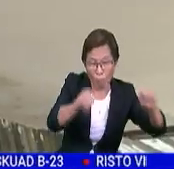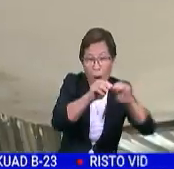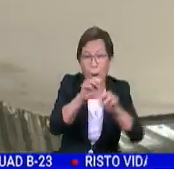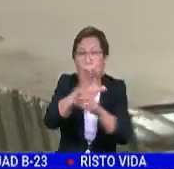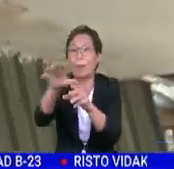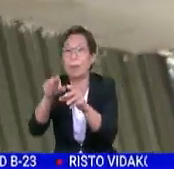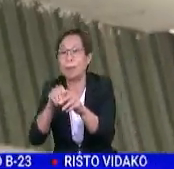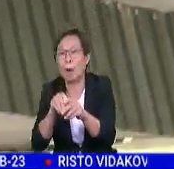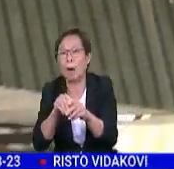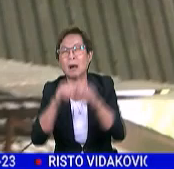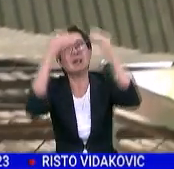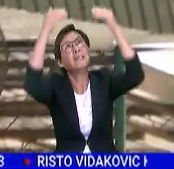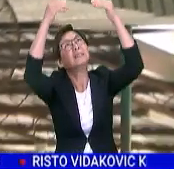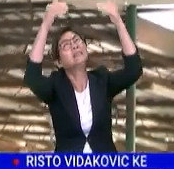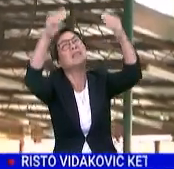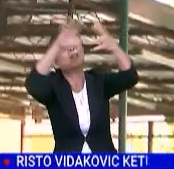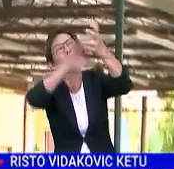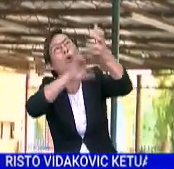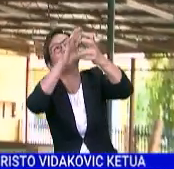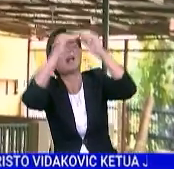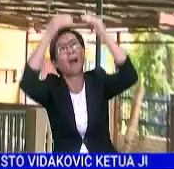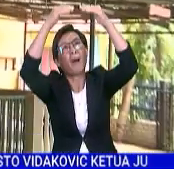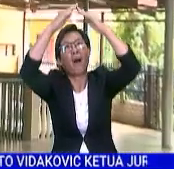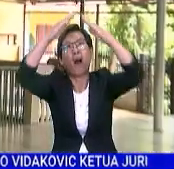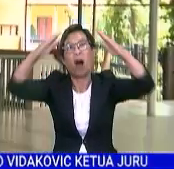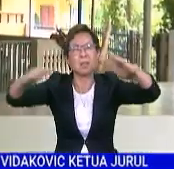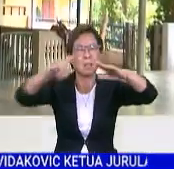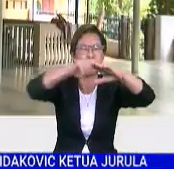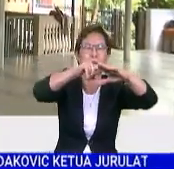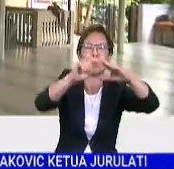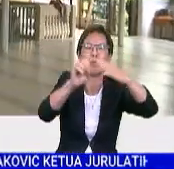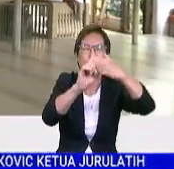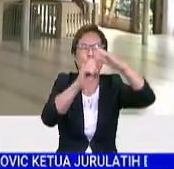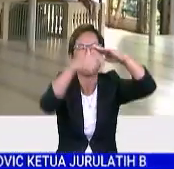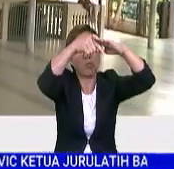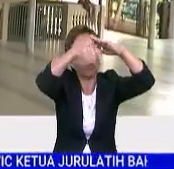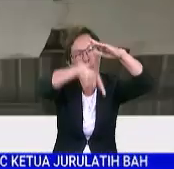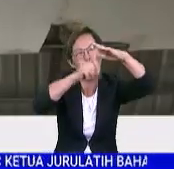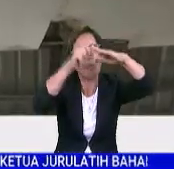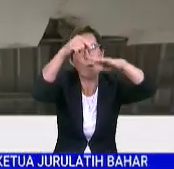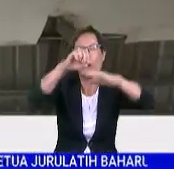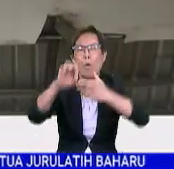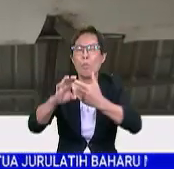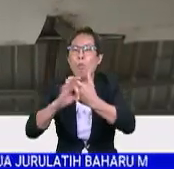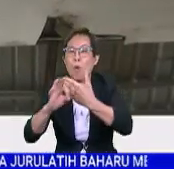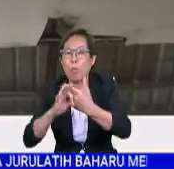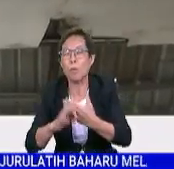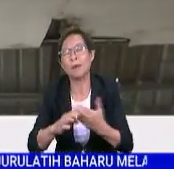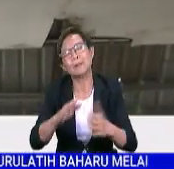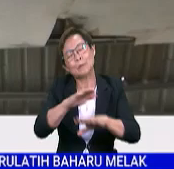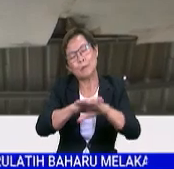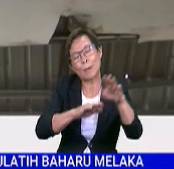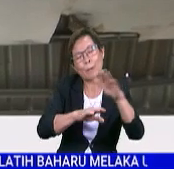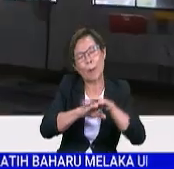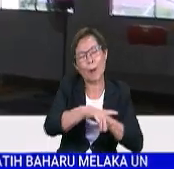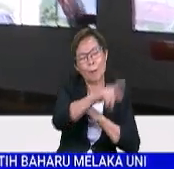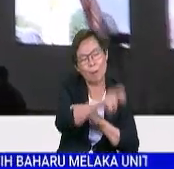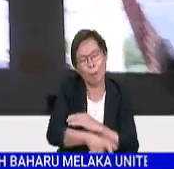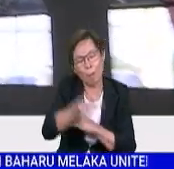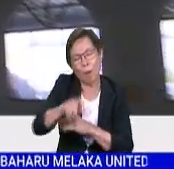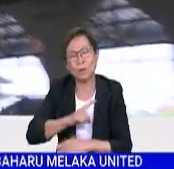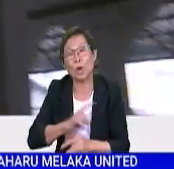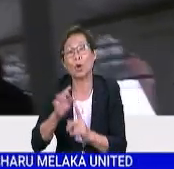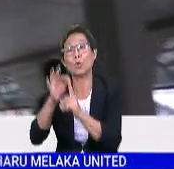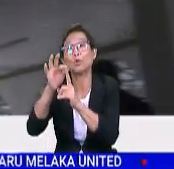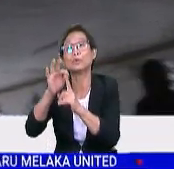melibatkan siling rosak dan atap Zing bocor ia diharap dapat memberi keselesaan kepada jemaah masjid khususnya para